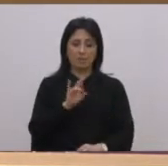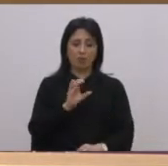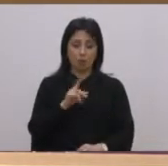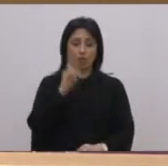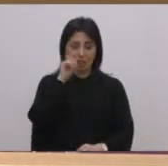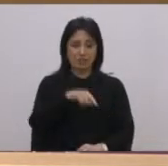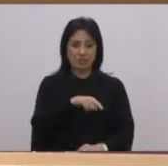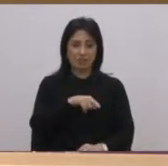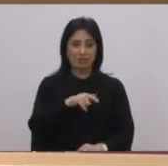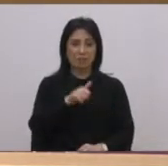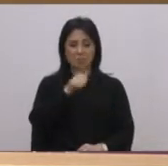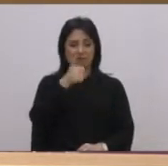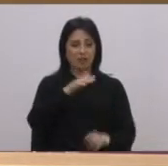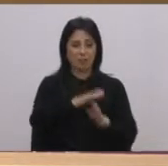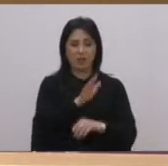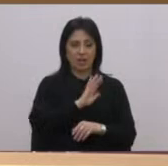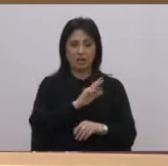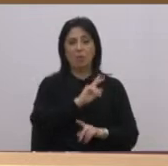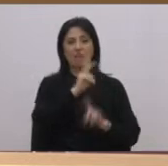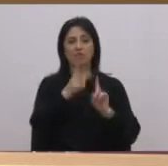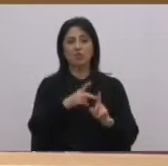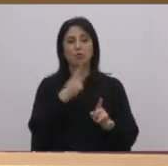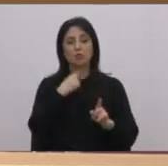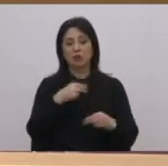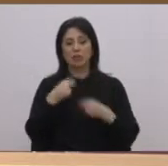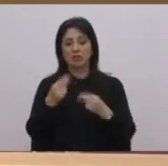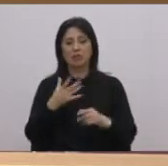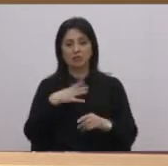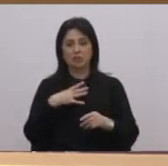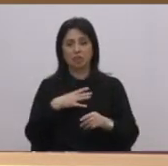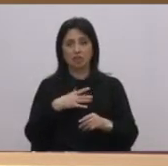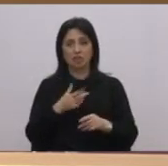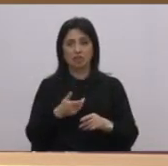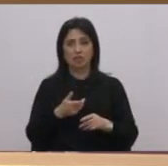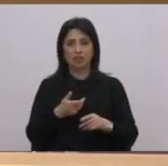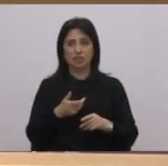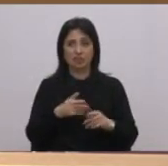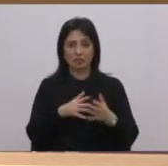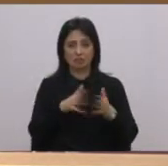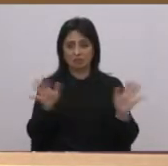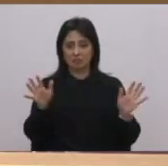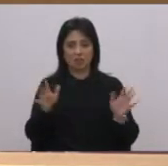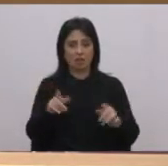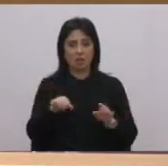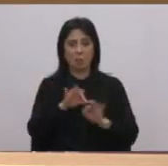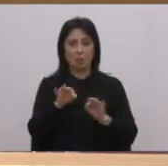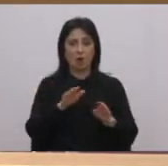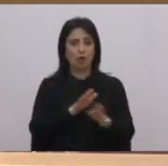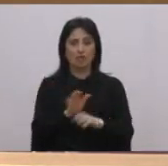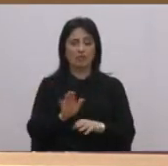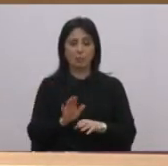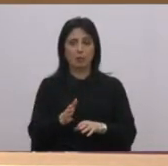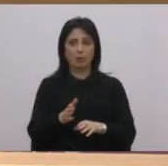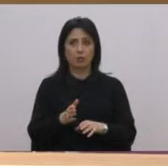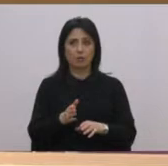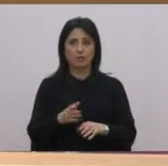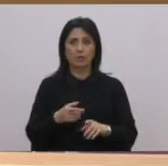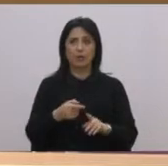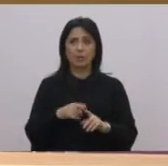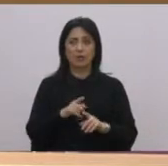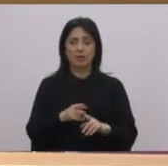რატო ვერ ახდენთ პრაქტიკულად იმ კომპანიების გარიყვას ამ სივრციდან რომელიც პროექტებს არ ასრულებს ამ შემთხვევაში? იმიტომ